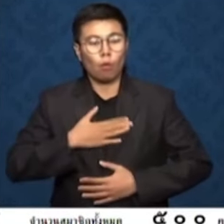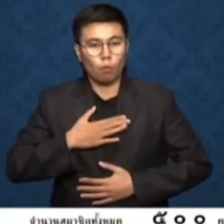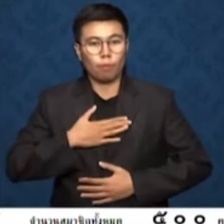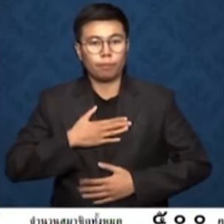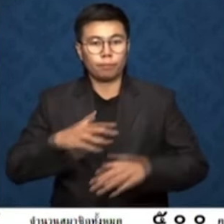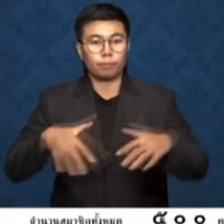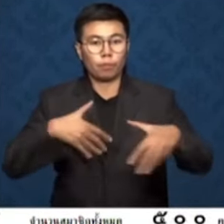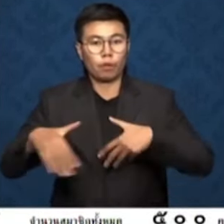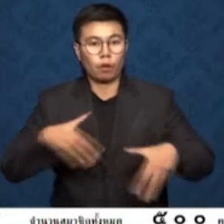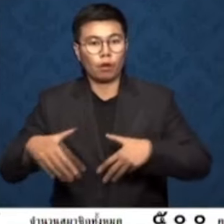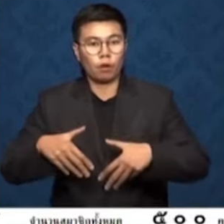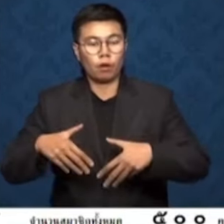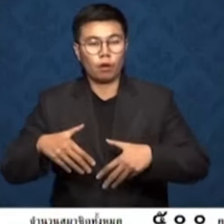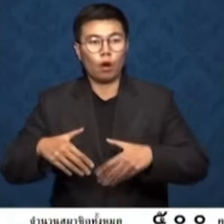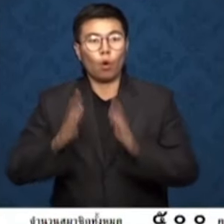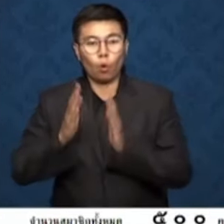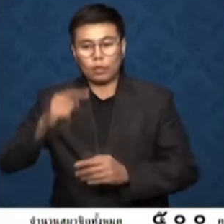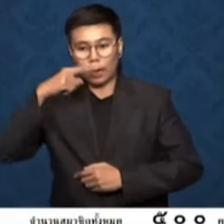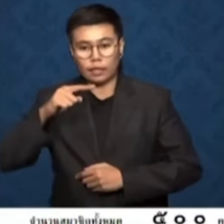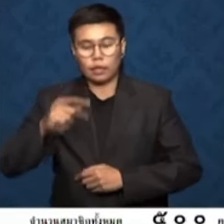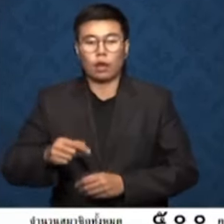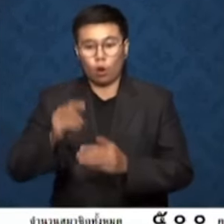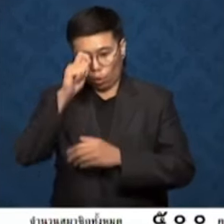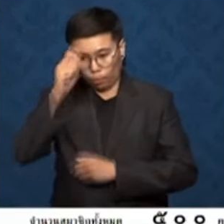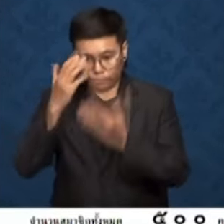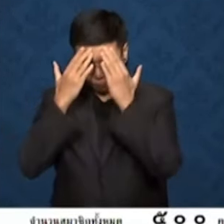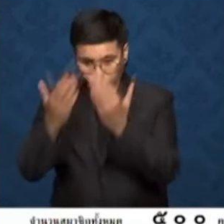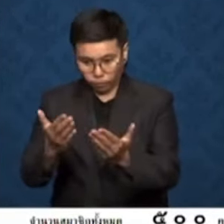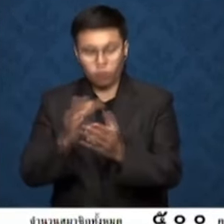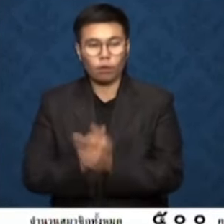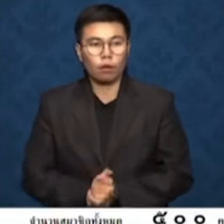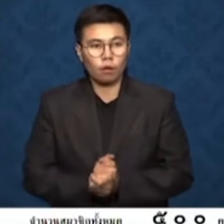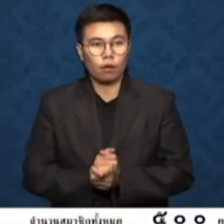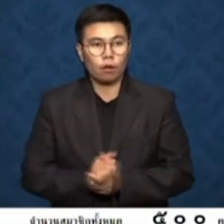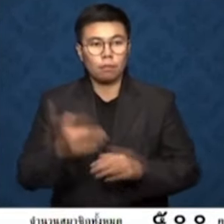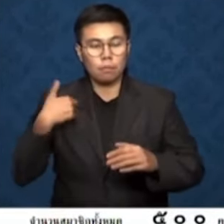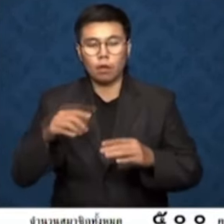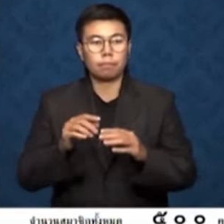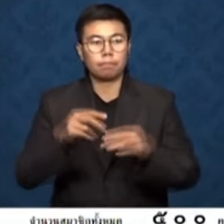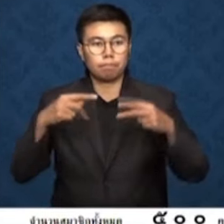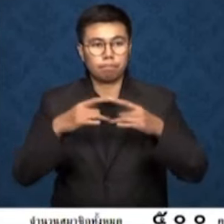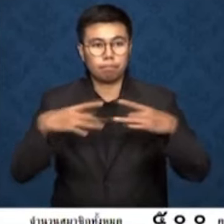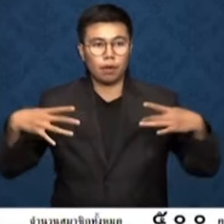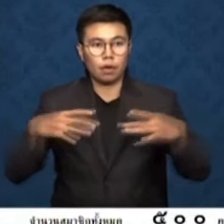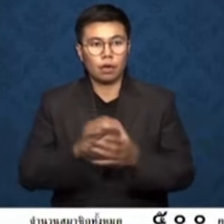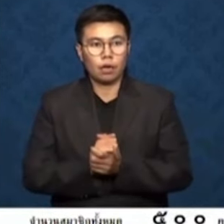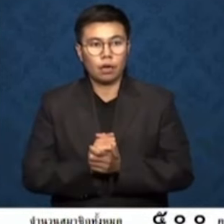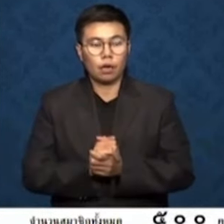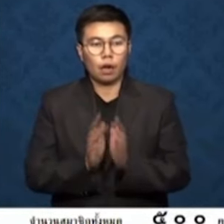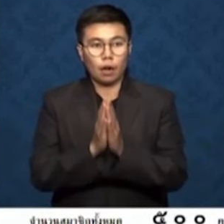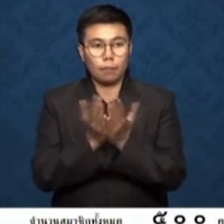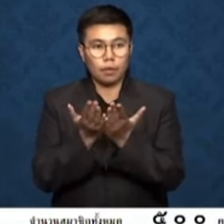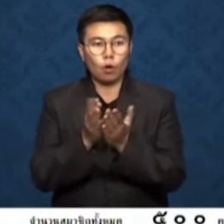น้องคนไทยนักถือศาสนาอิสลามแล้วร่างพระราชบัญญัติทั้ง 5ฉบับขัดกัดหลักคัมภีร์มหาคัมภีร์อัลกุรอาน